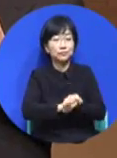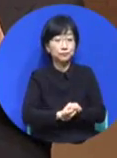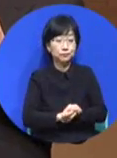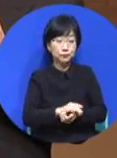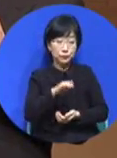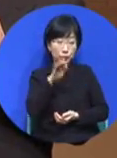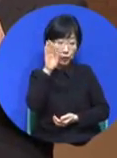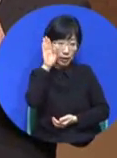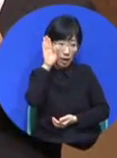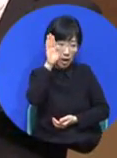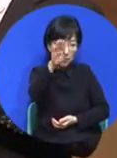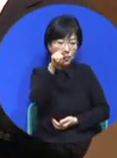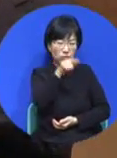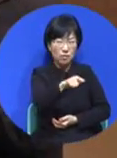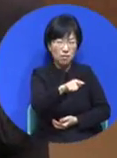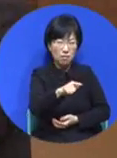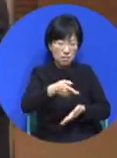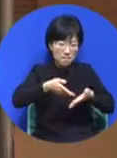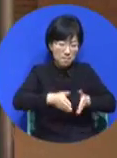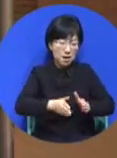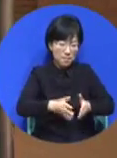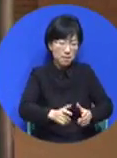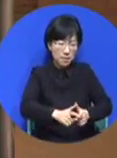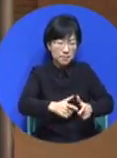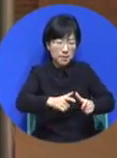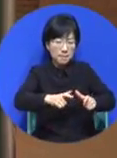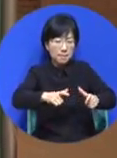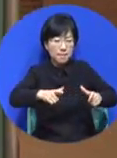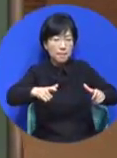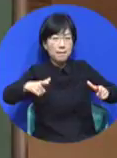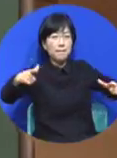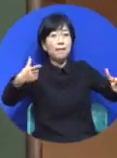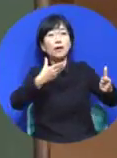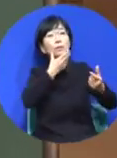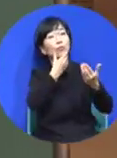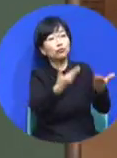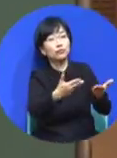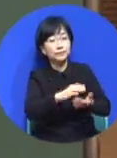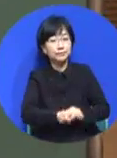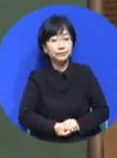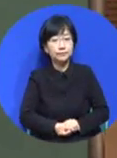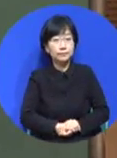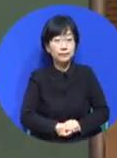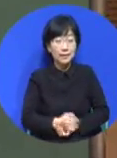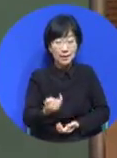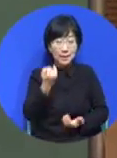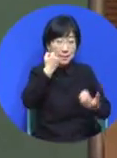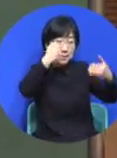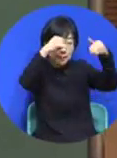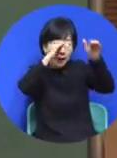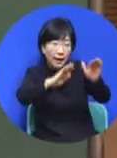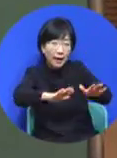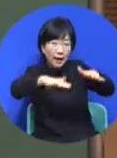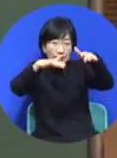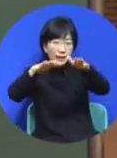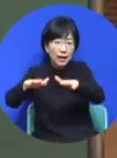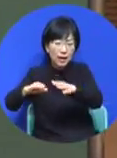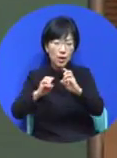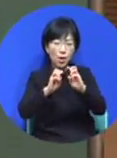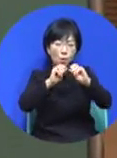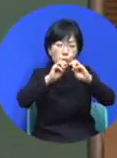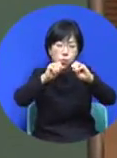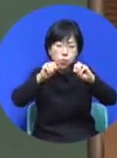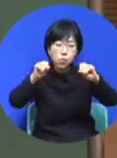하리라. He says, and now you shall prosper. 네 후손을 저 바다에 모래같이 하늘의